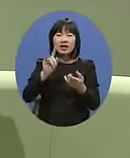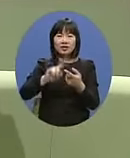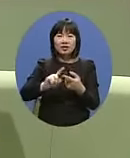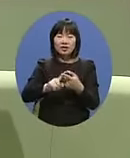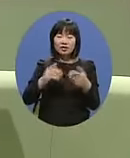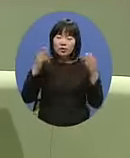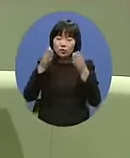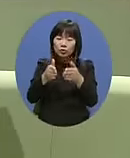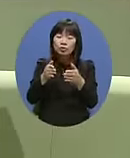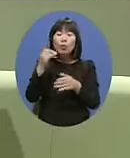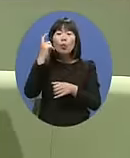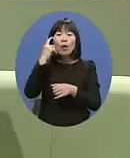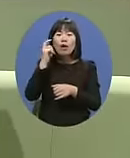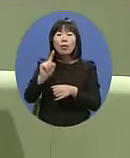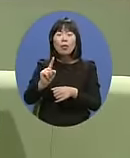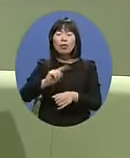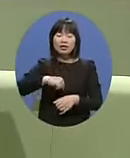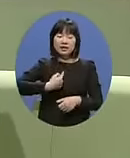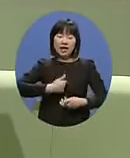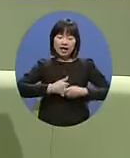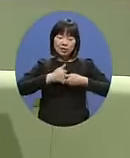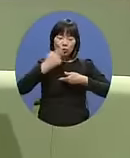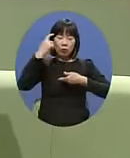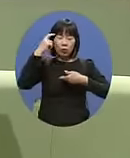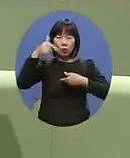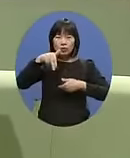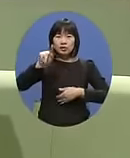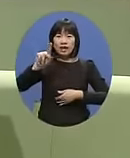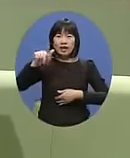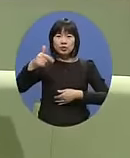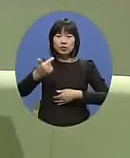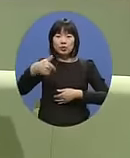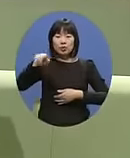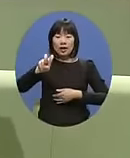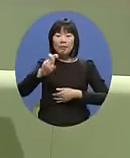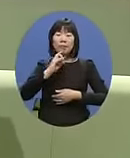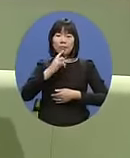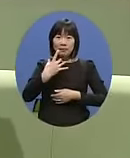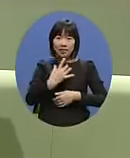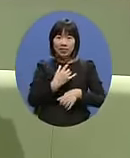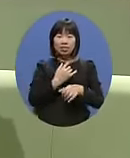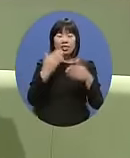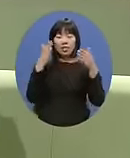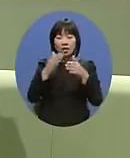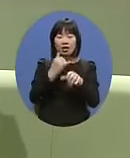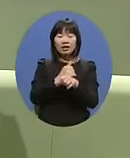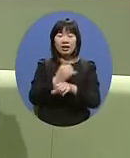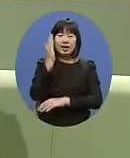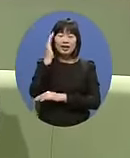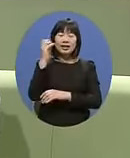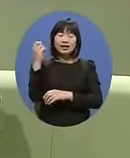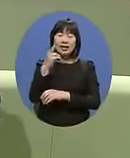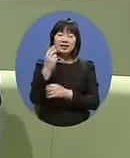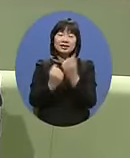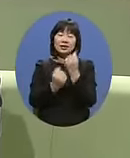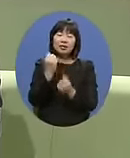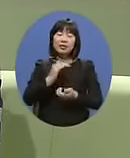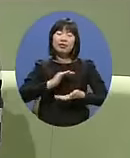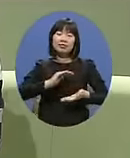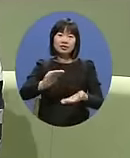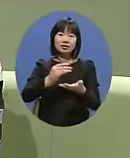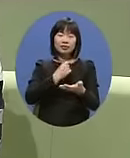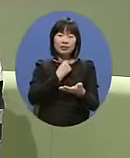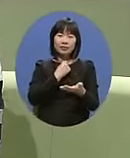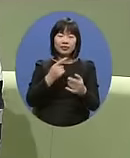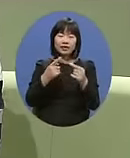초점을 맞추려고 하냐면 자존감에만 좀 초점을 맞춰서 이 이야기를 다시 한번 재해석을 한번 해볼까 합니다. 네. 네. 첫